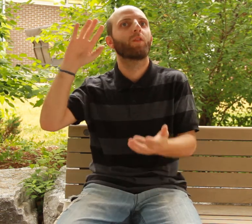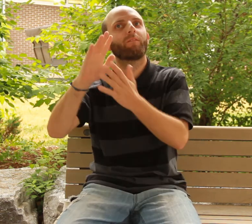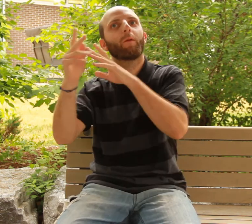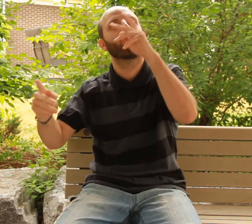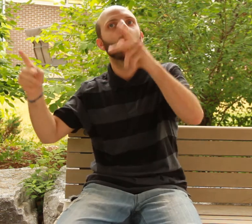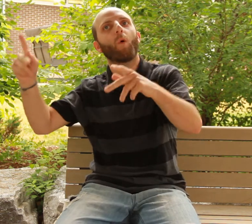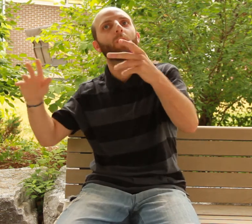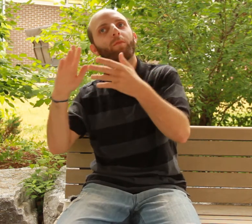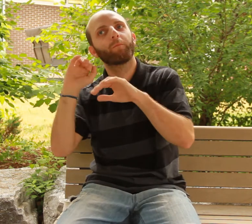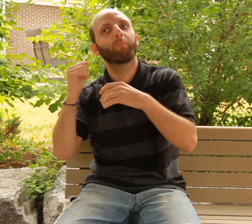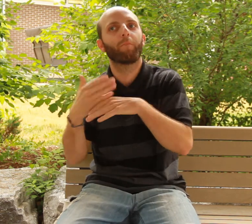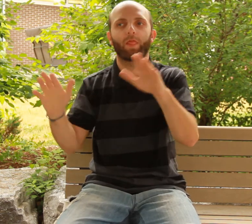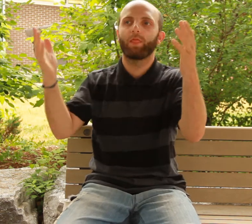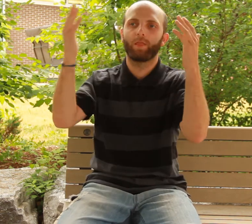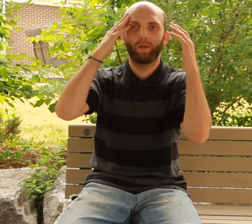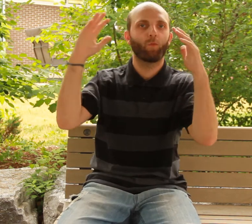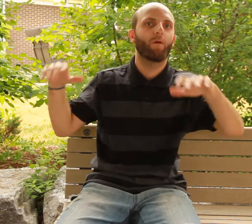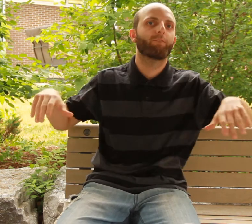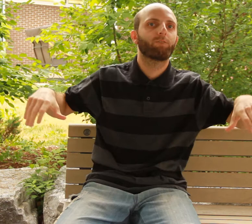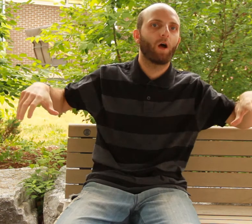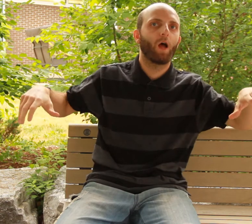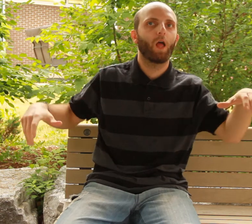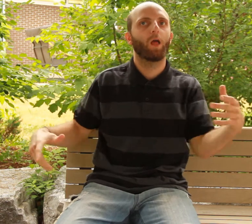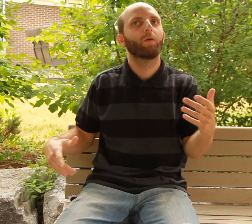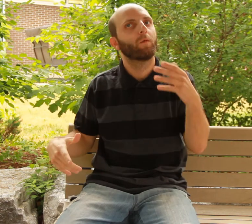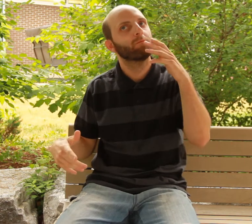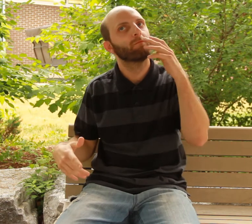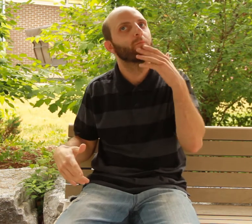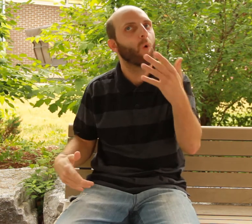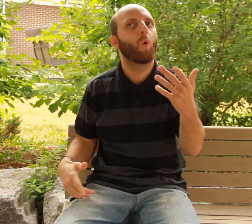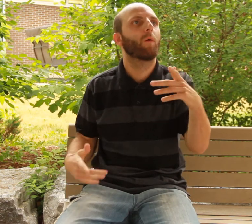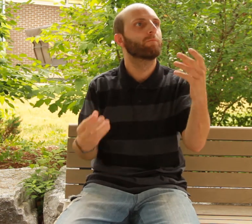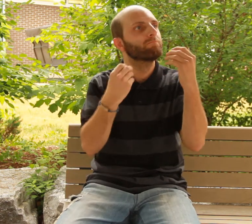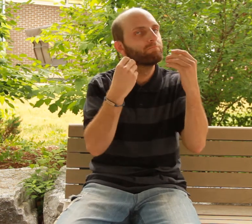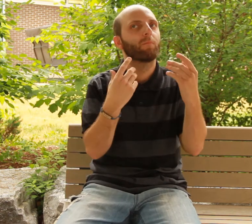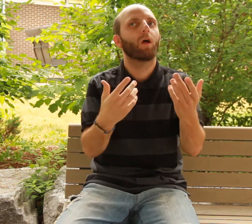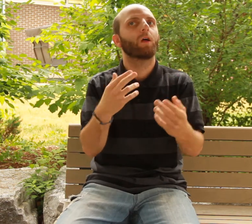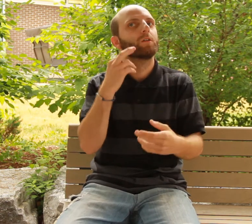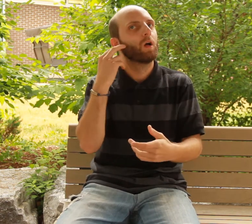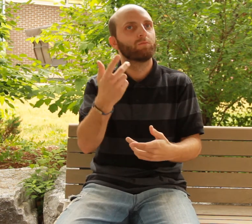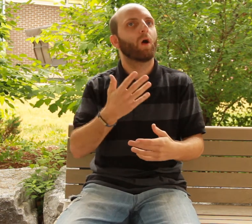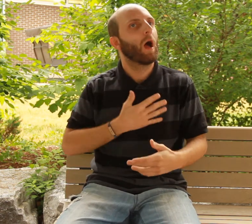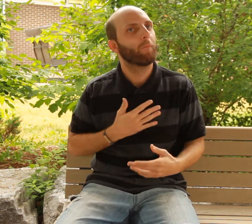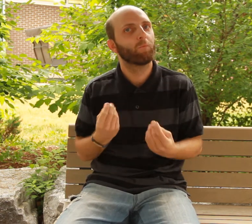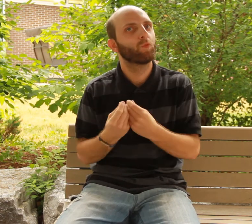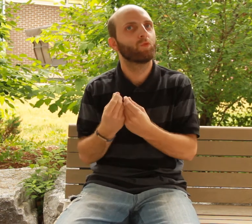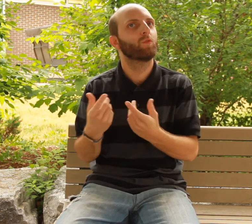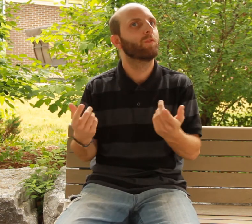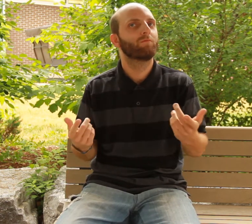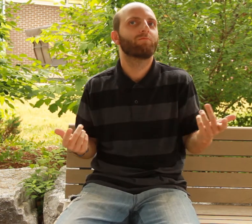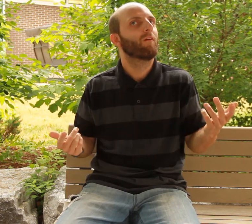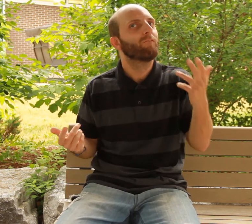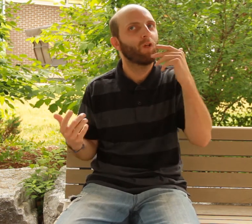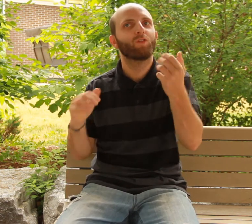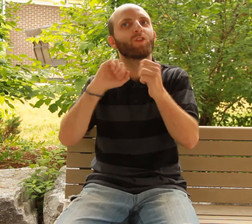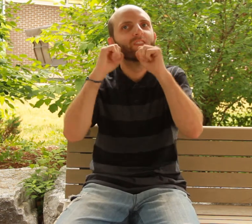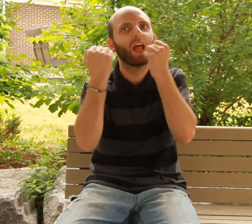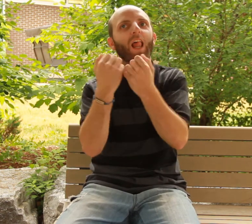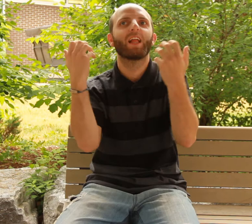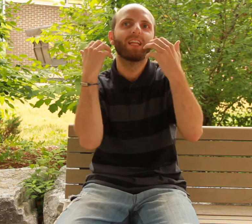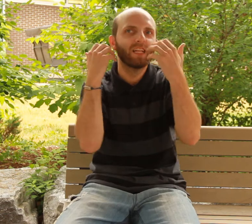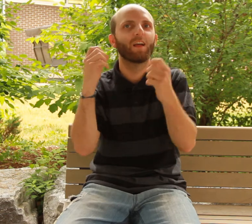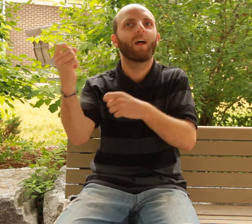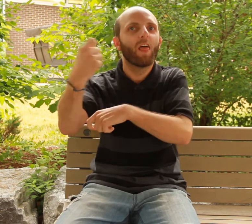me débrouiller, prendre l'autobus. Plein d'apprentissages, là, nécessaires dans la vie. J'ai trouvé ça vraiment intéressant. Puis, le social aussi,